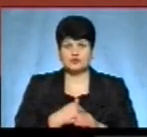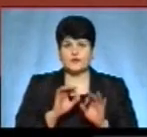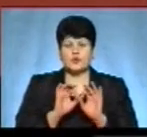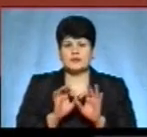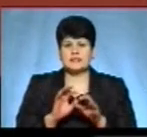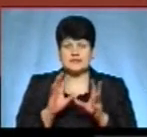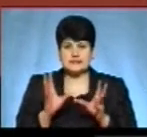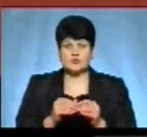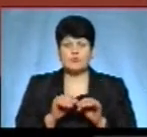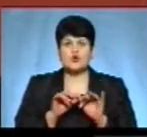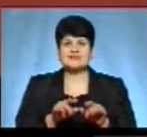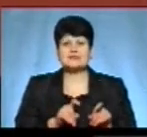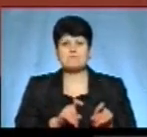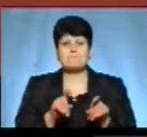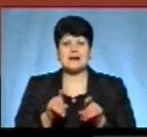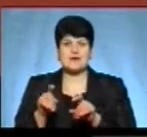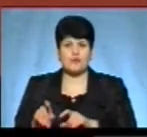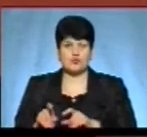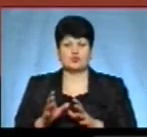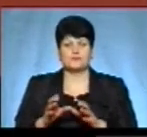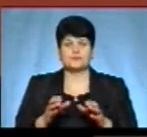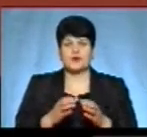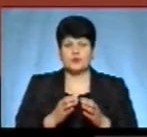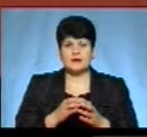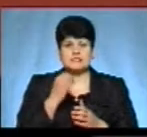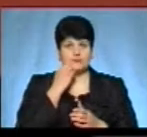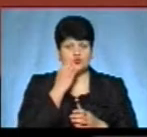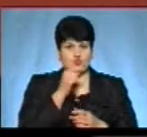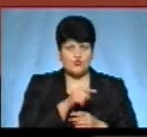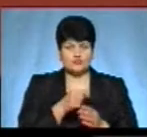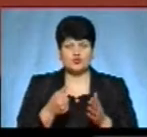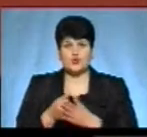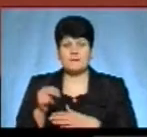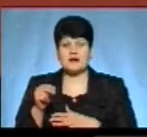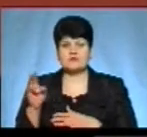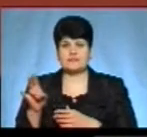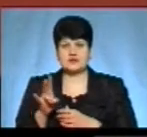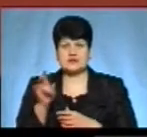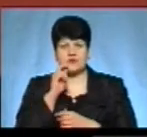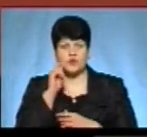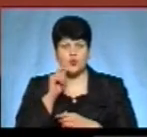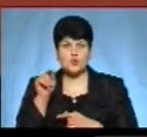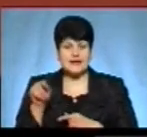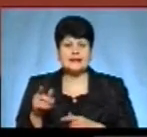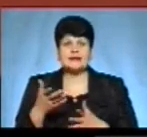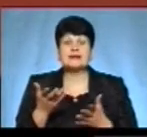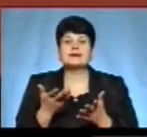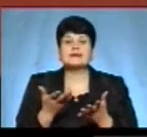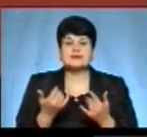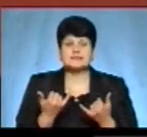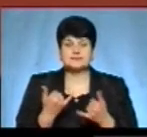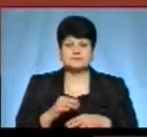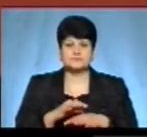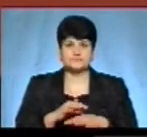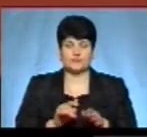загалом процес переходу громад з Московського патріархату до Православної церкви України, який відбувається від